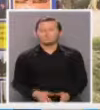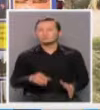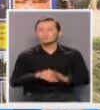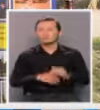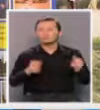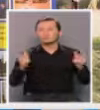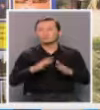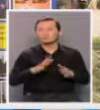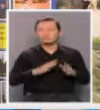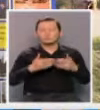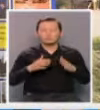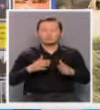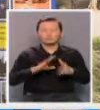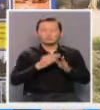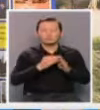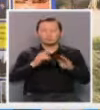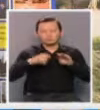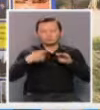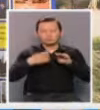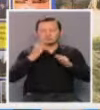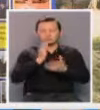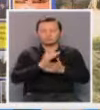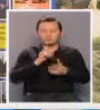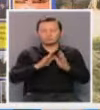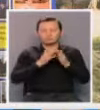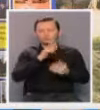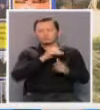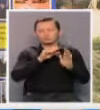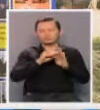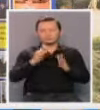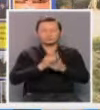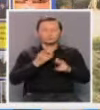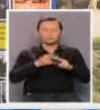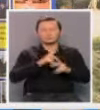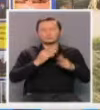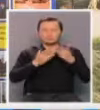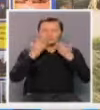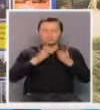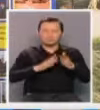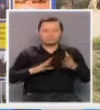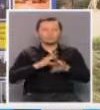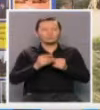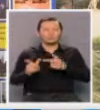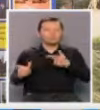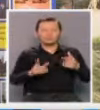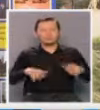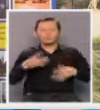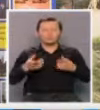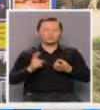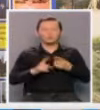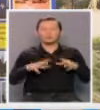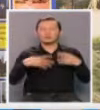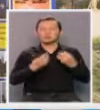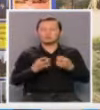Шқанияның бізде таспа түрі де бар, біздің кітапханада. Соны күндіз-түні оқып, дайындалып, жалпы топ